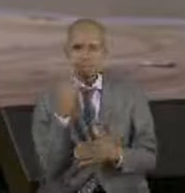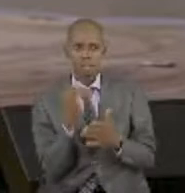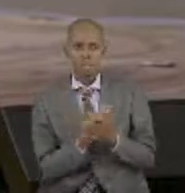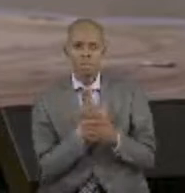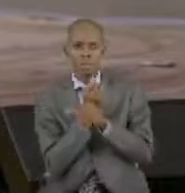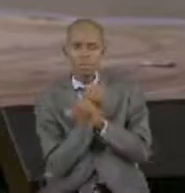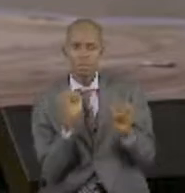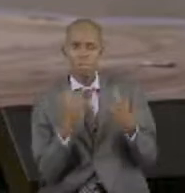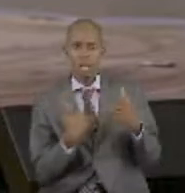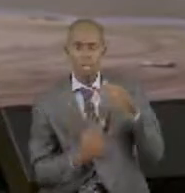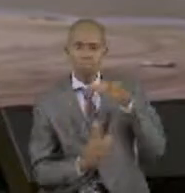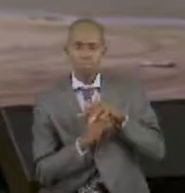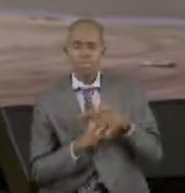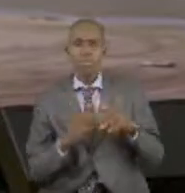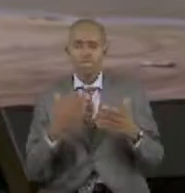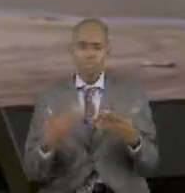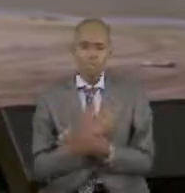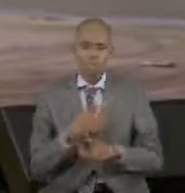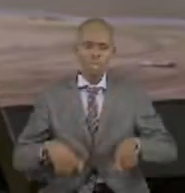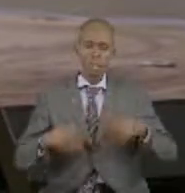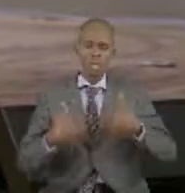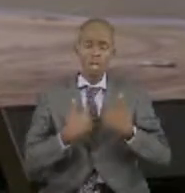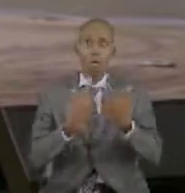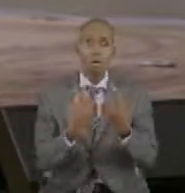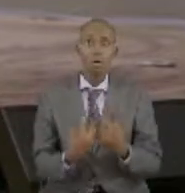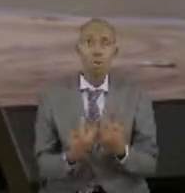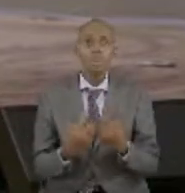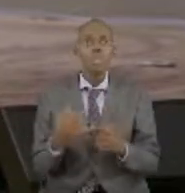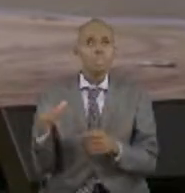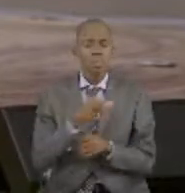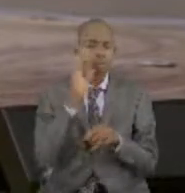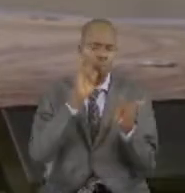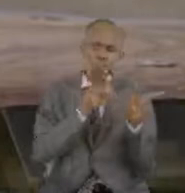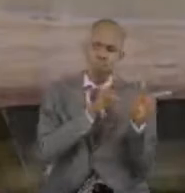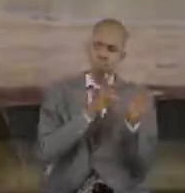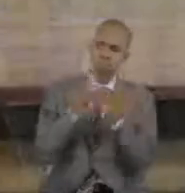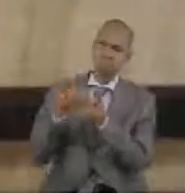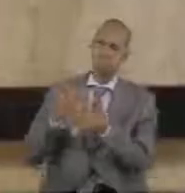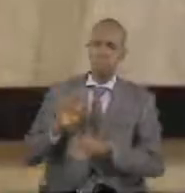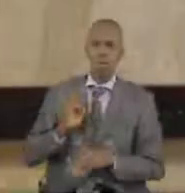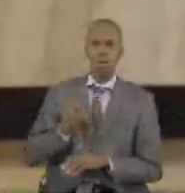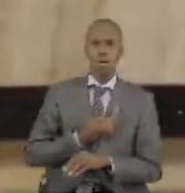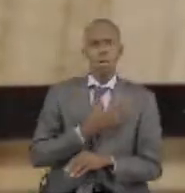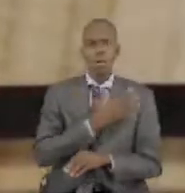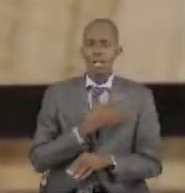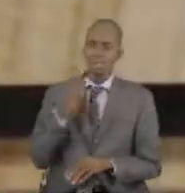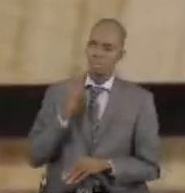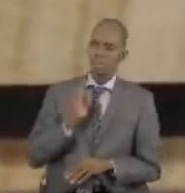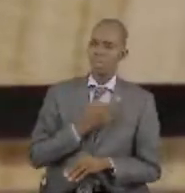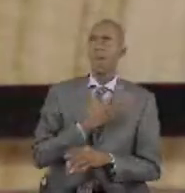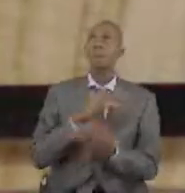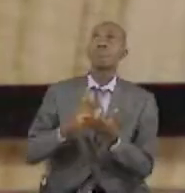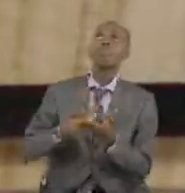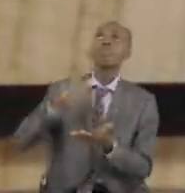mettant la régénération est arrivée la nouvelle vie est arrivé si nous ne nous regarde et vois notre